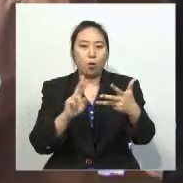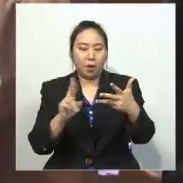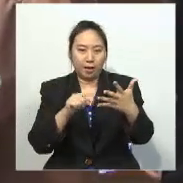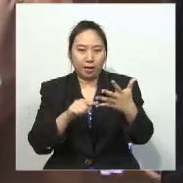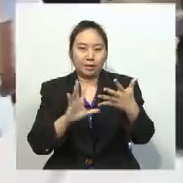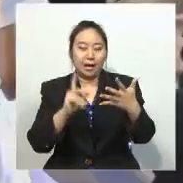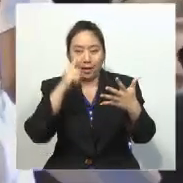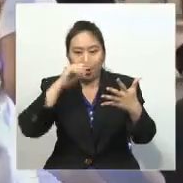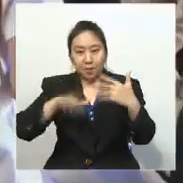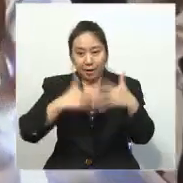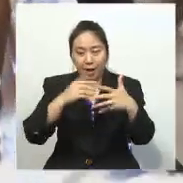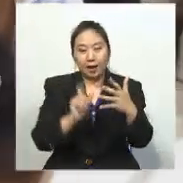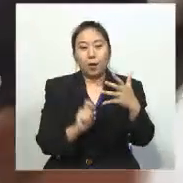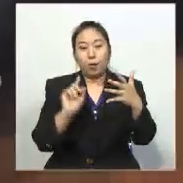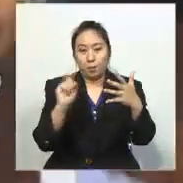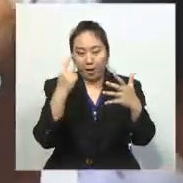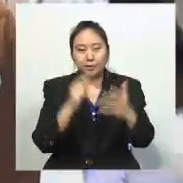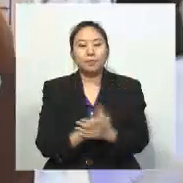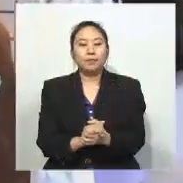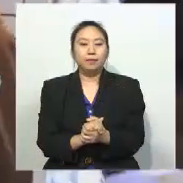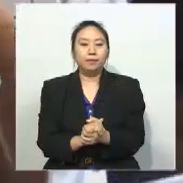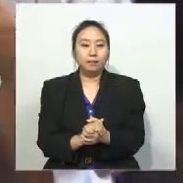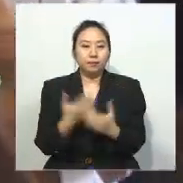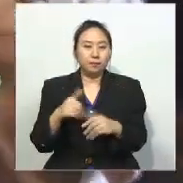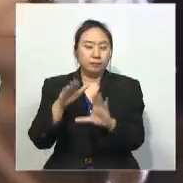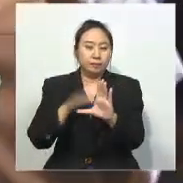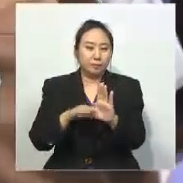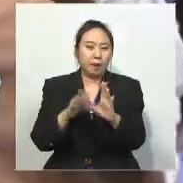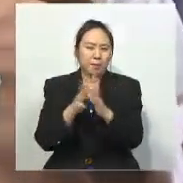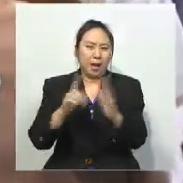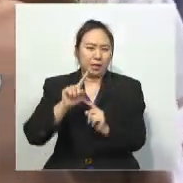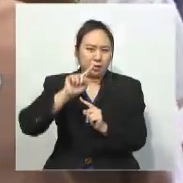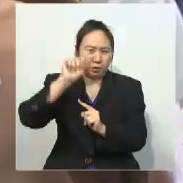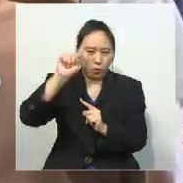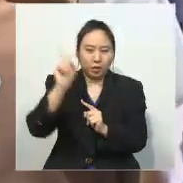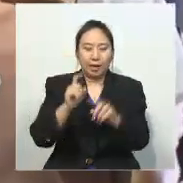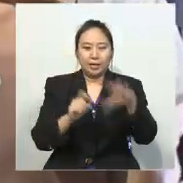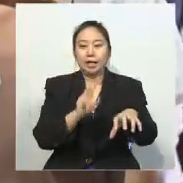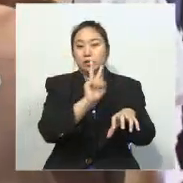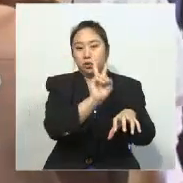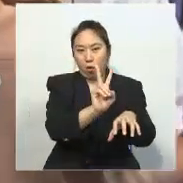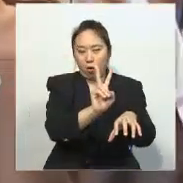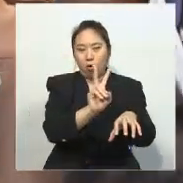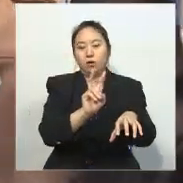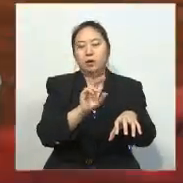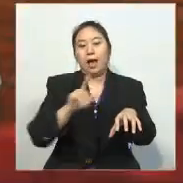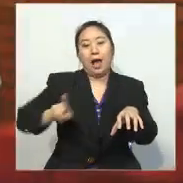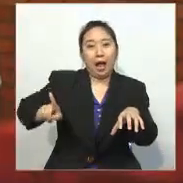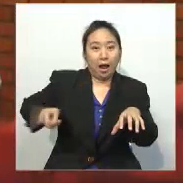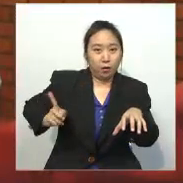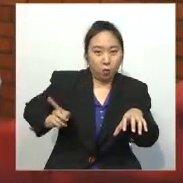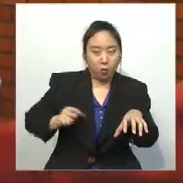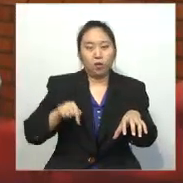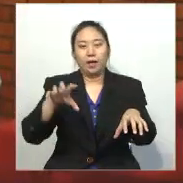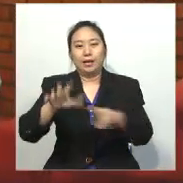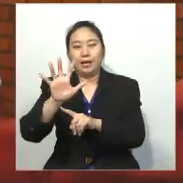าติไทยพัฒนานะครับและพรรคอนาคตใหม่สำหรับเขตที่มีผู้สมัครมากที่สุดของจังหวัดเชียงใหม่คือเขต2สารพีหางดงและเขต5กลย